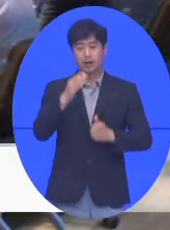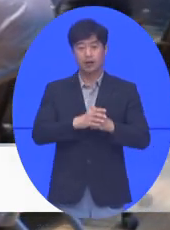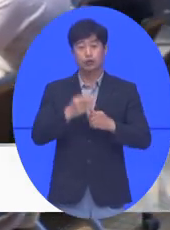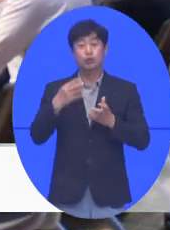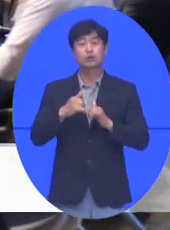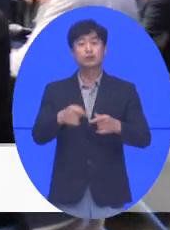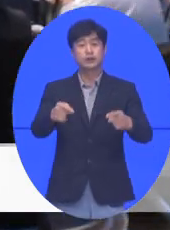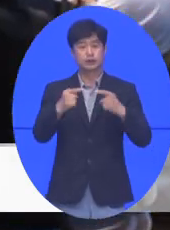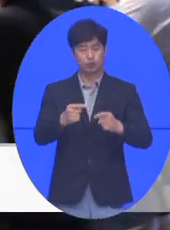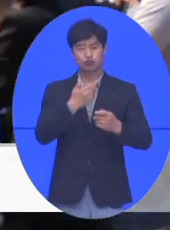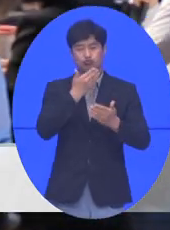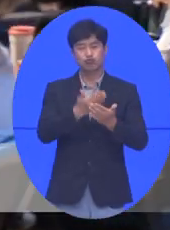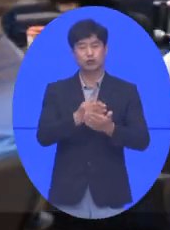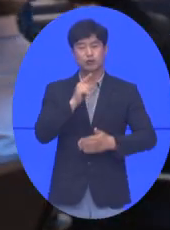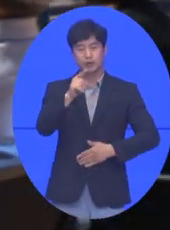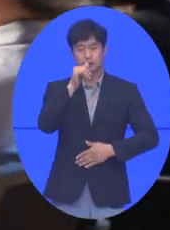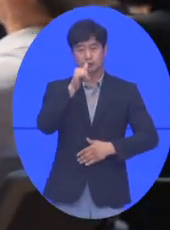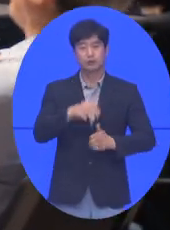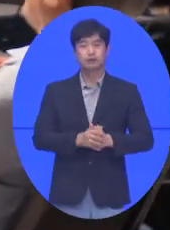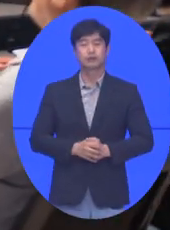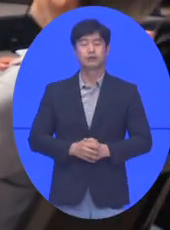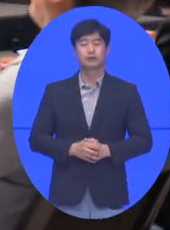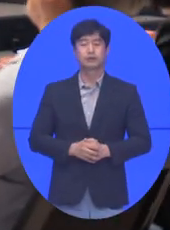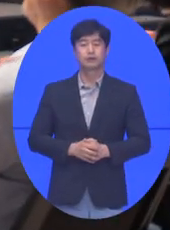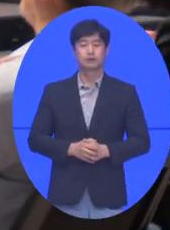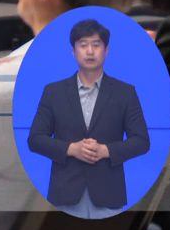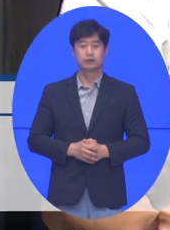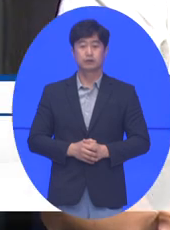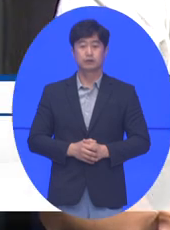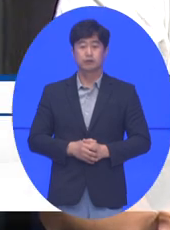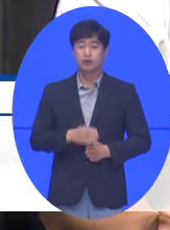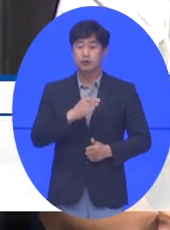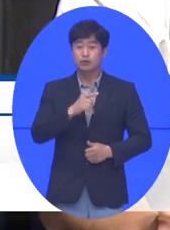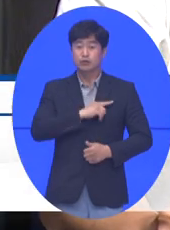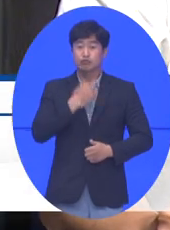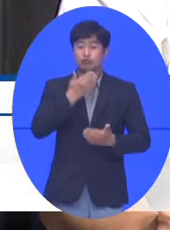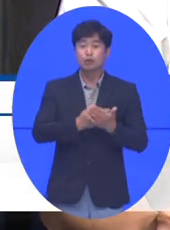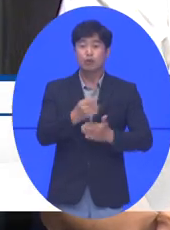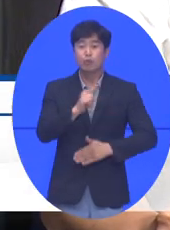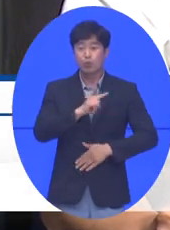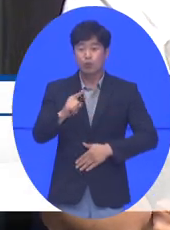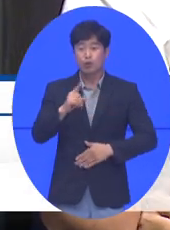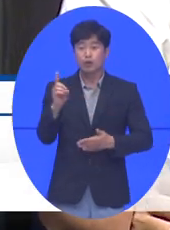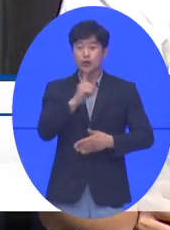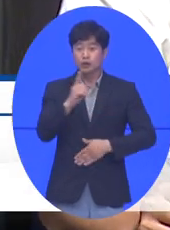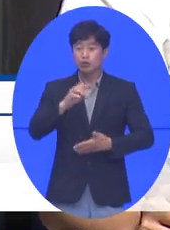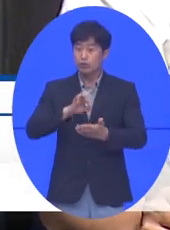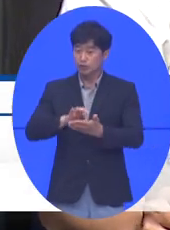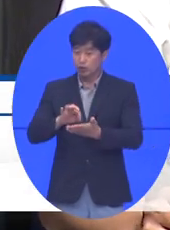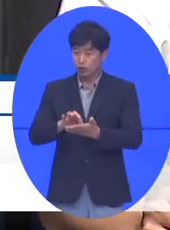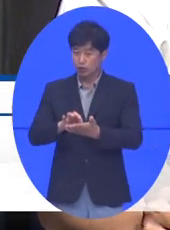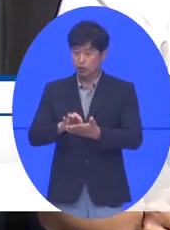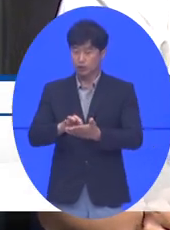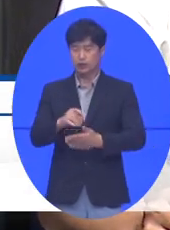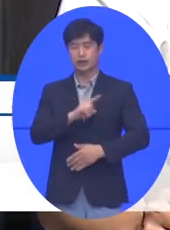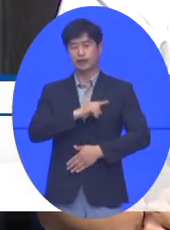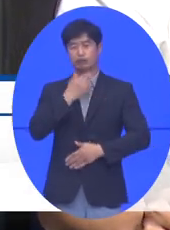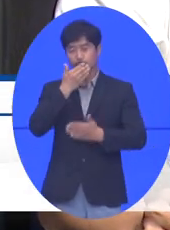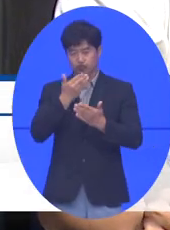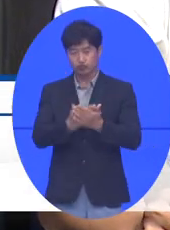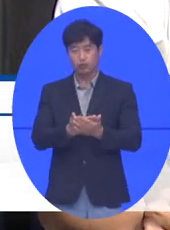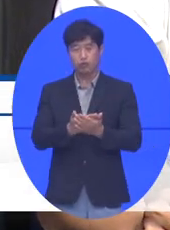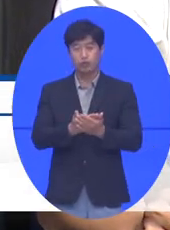도민들의 참여도 중요하다는 제언이 나왔습니다 실질이 제일 중요한 것은 그것을 이용하는 것이 가장